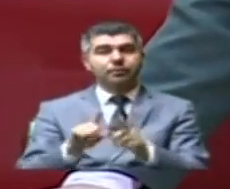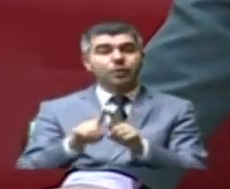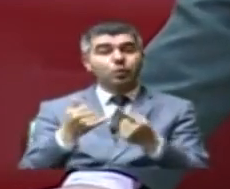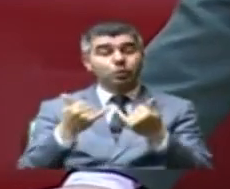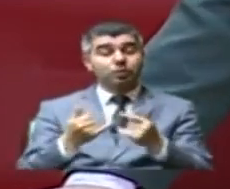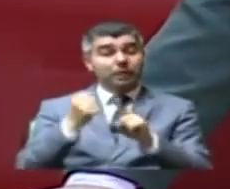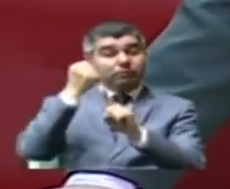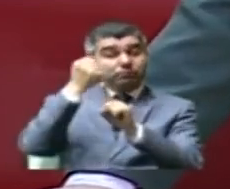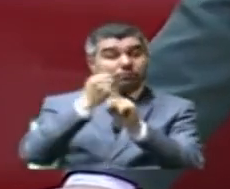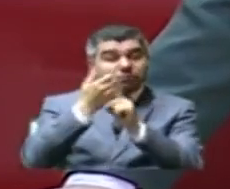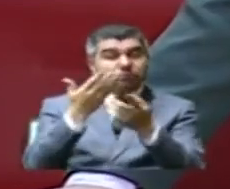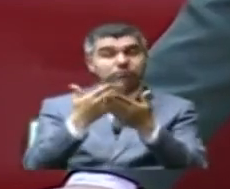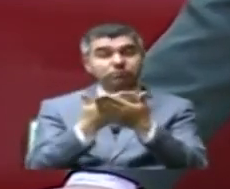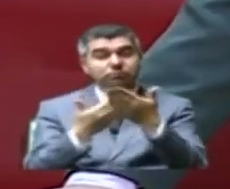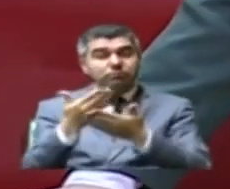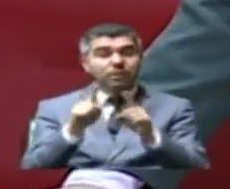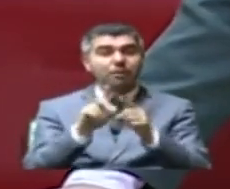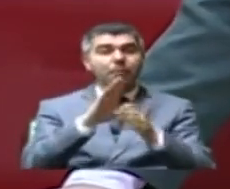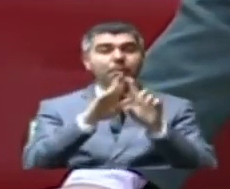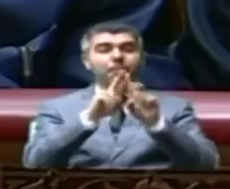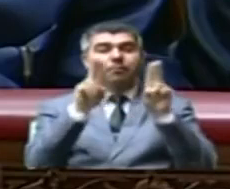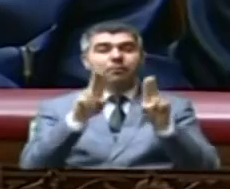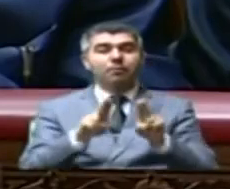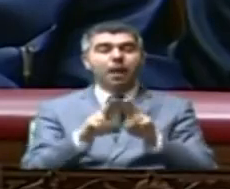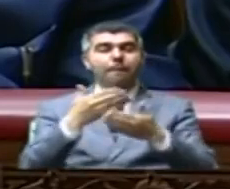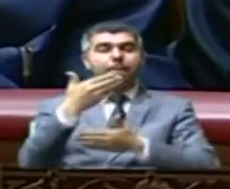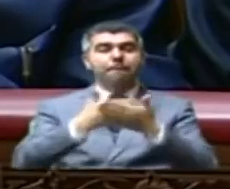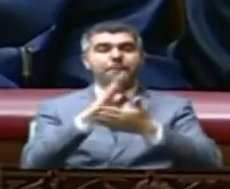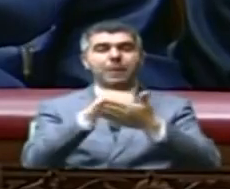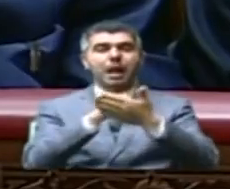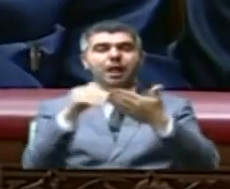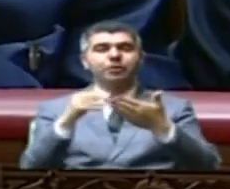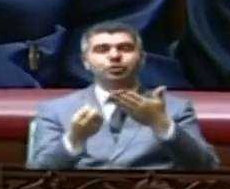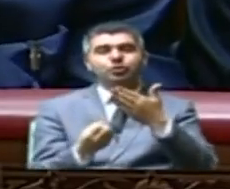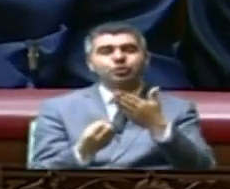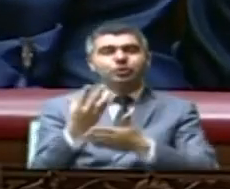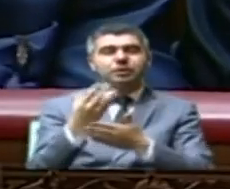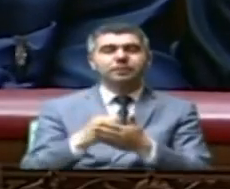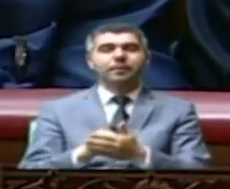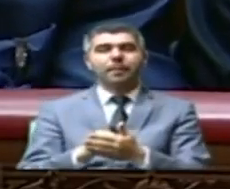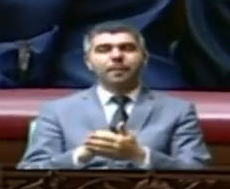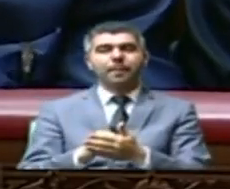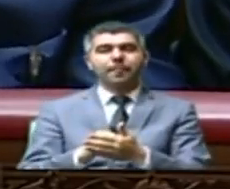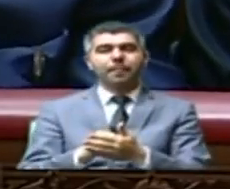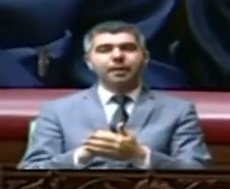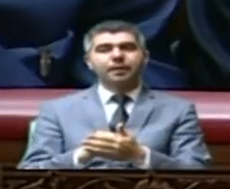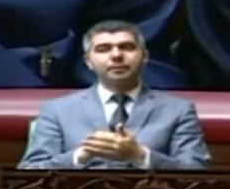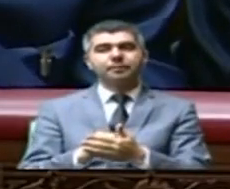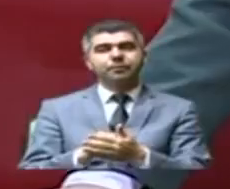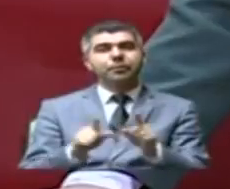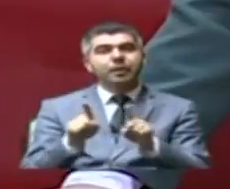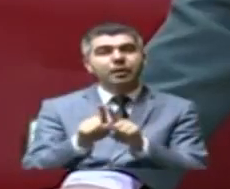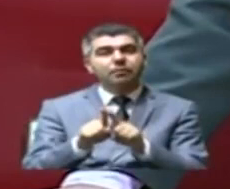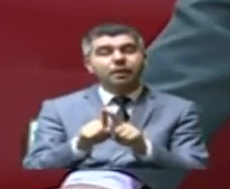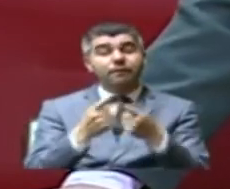اننا نفصل عقود برامج اخرى والي ليس فقط العقد الكادر الاطار الاطار العقد برنامج الاطار ولكن ايضا